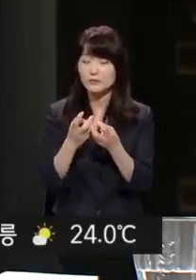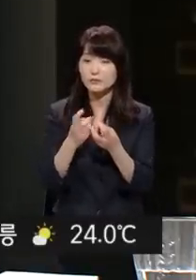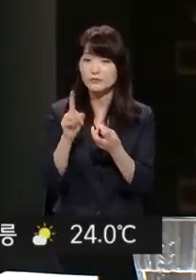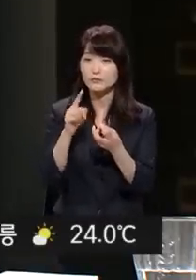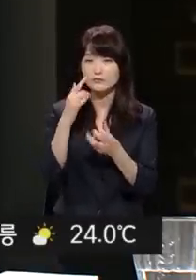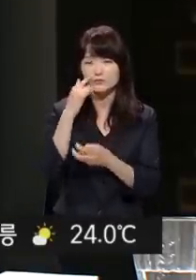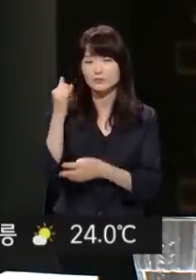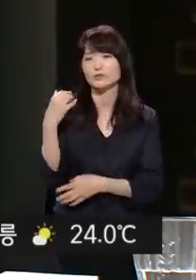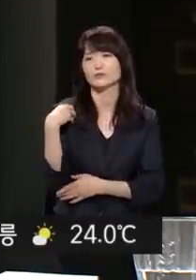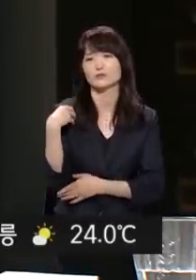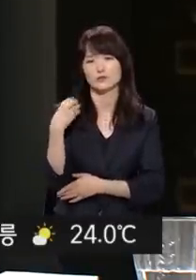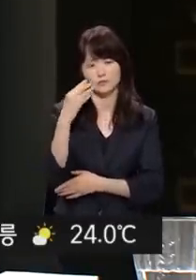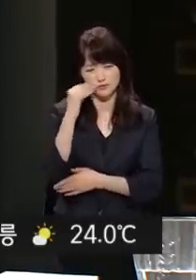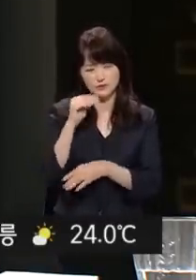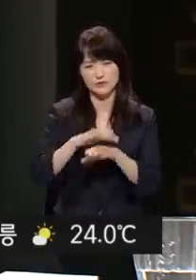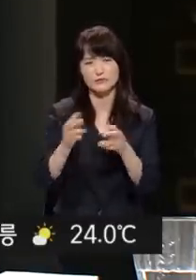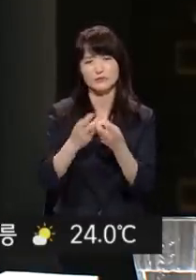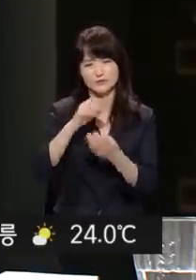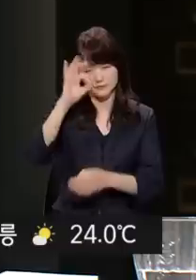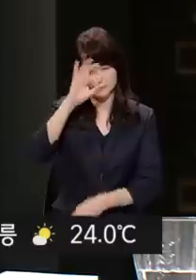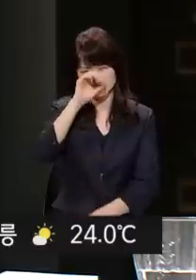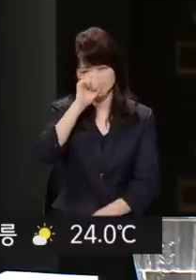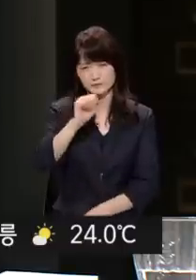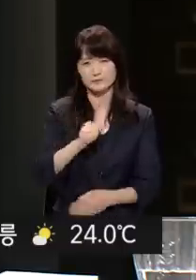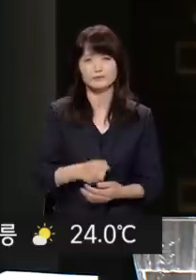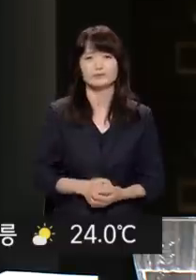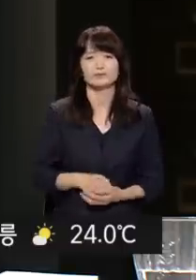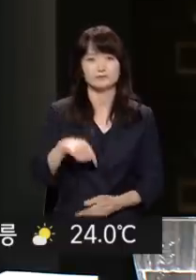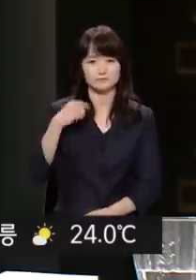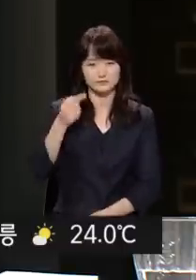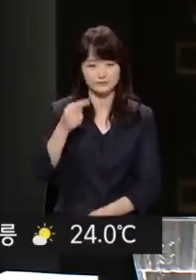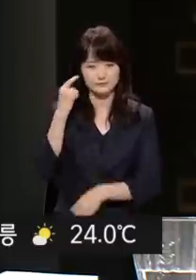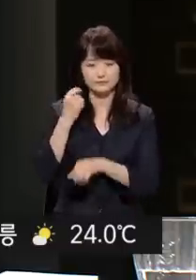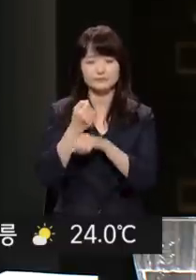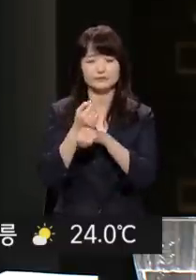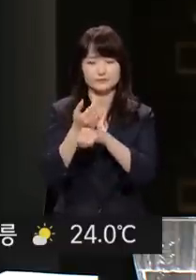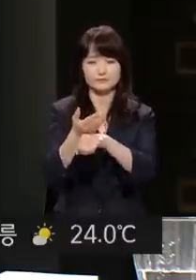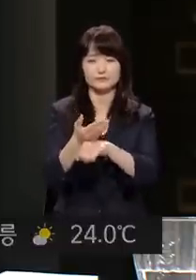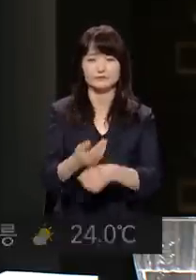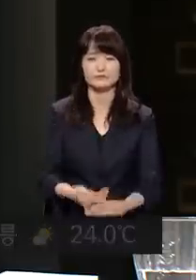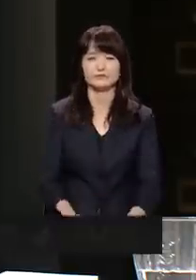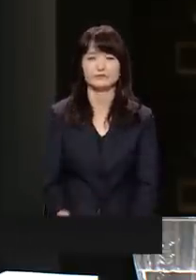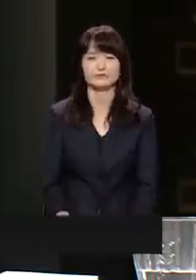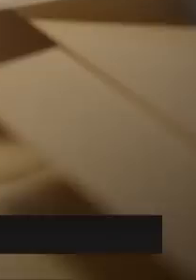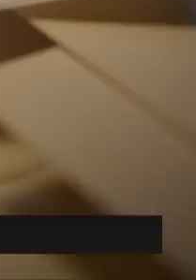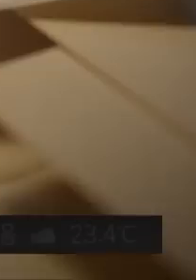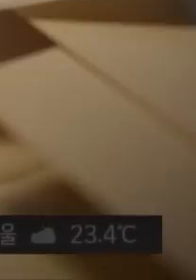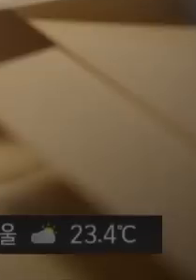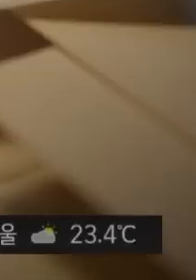좀 원만한 해결 방법을 찾으셨으면 좋겠습니다 자 이렇게 정리하고요 다음 사건 연구소 이어갑니다